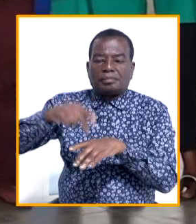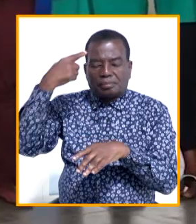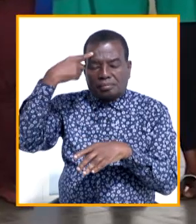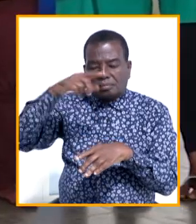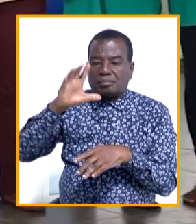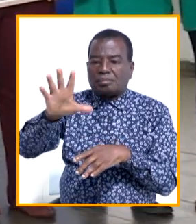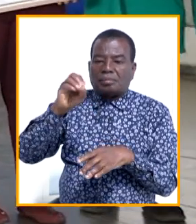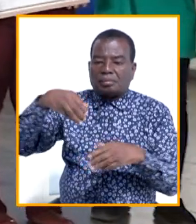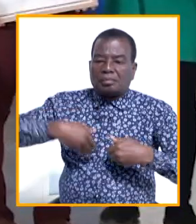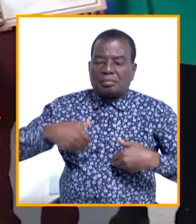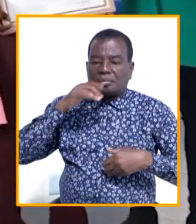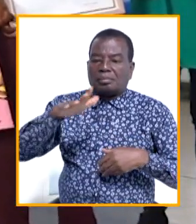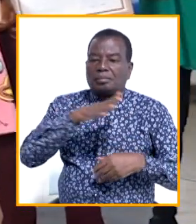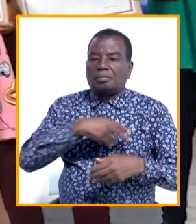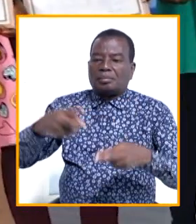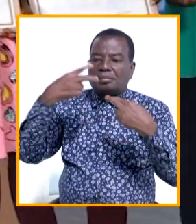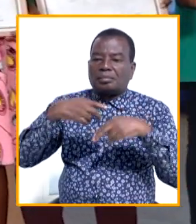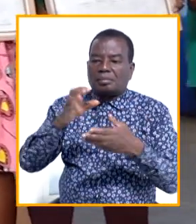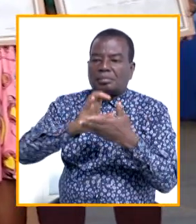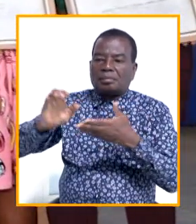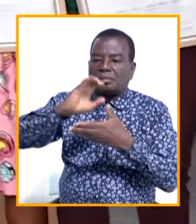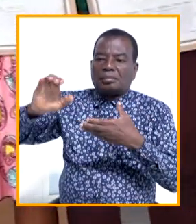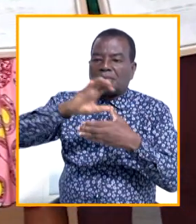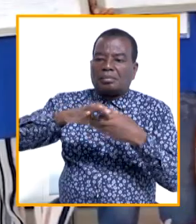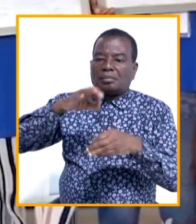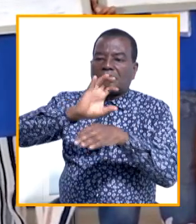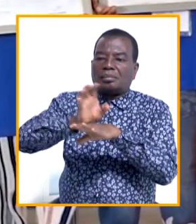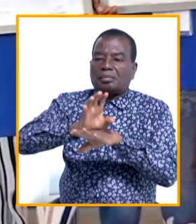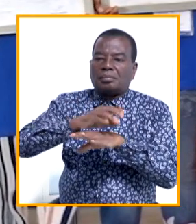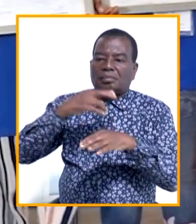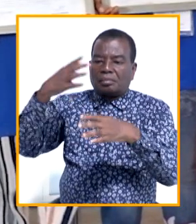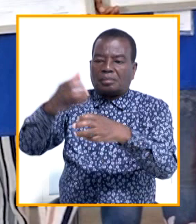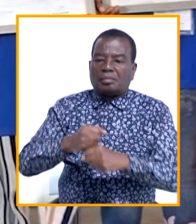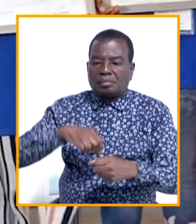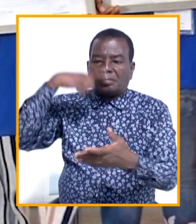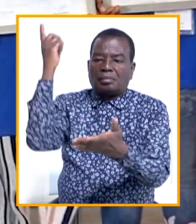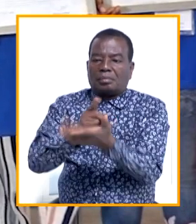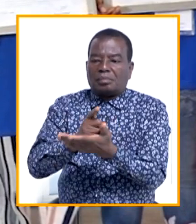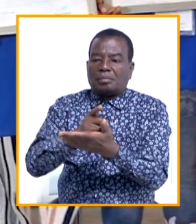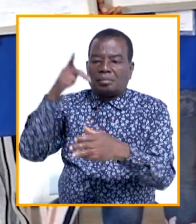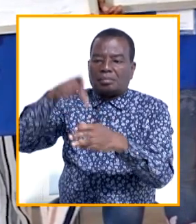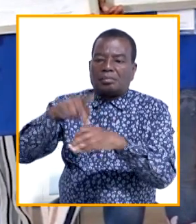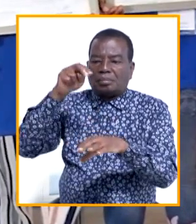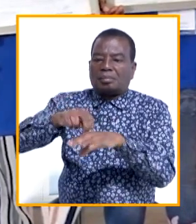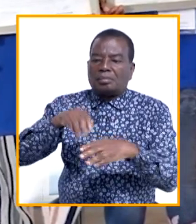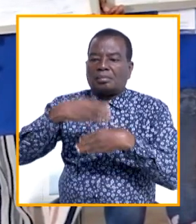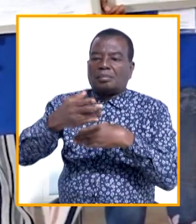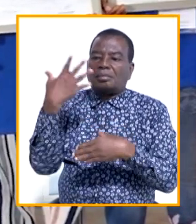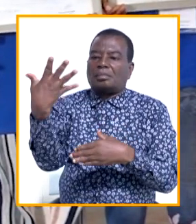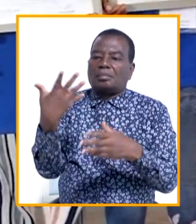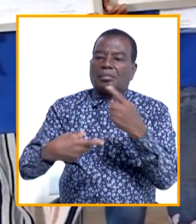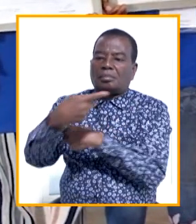classes de 6e à la terminale issu des lycées et collèges de la région de gbquet elles reçoivent leur diplôme de participation après 5 jours